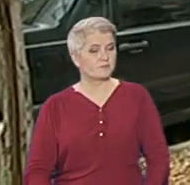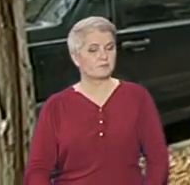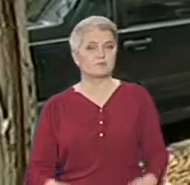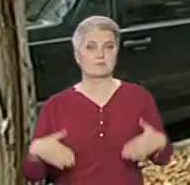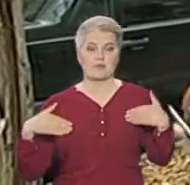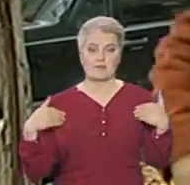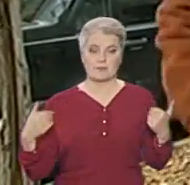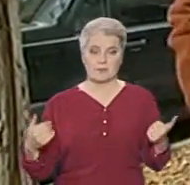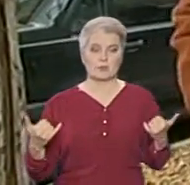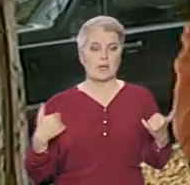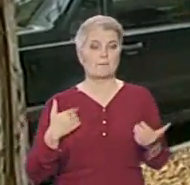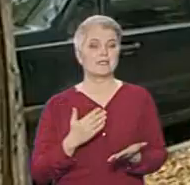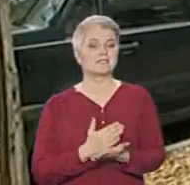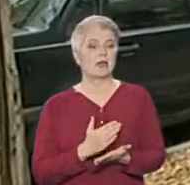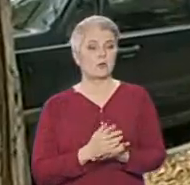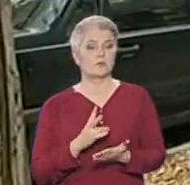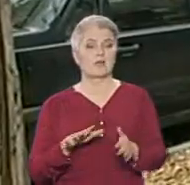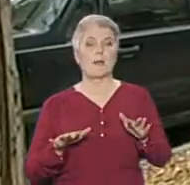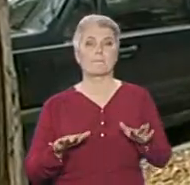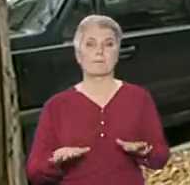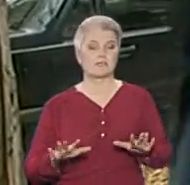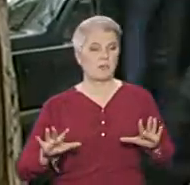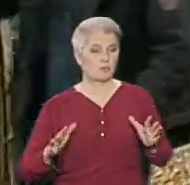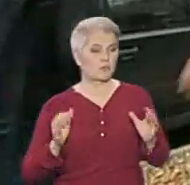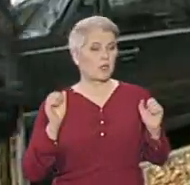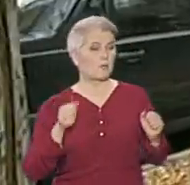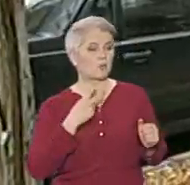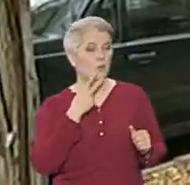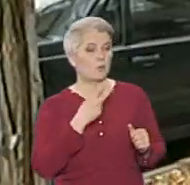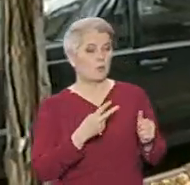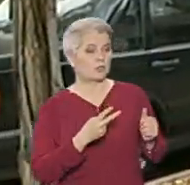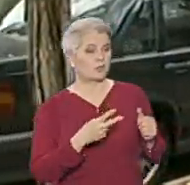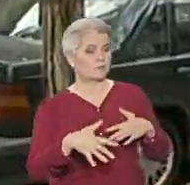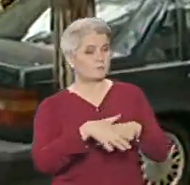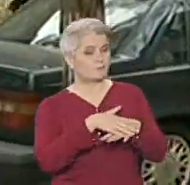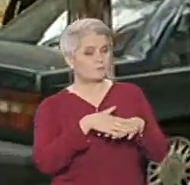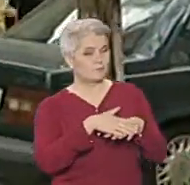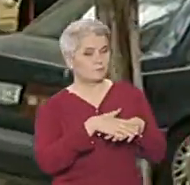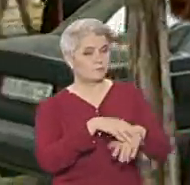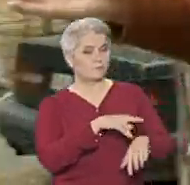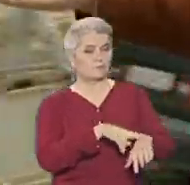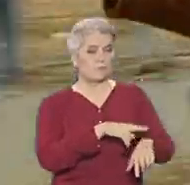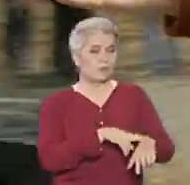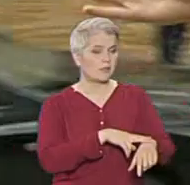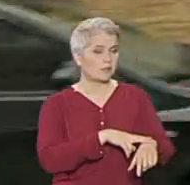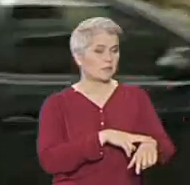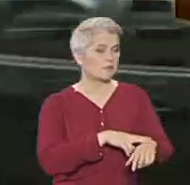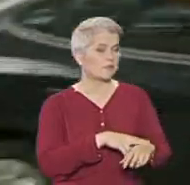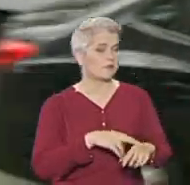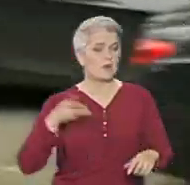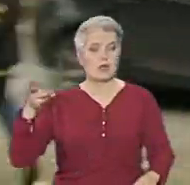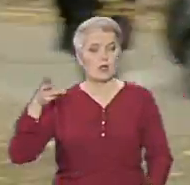Вітаю, Олено. Зараз ми знаходимося на місці події. Як ви можете побачити, кількість людей, поліція. Ось я попрошу